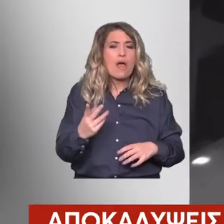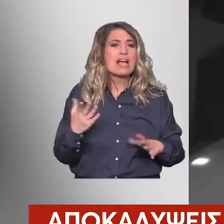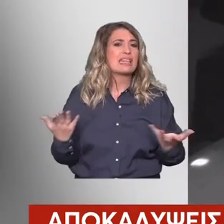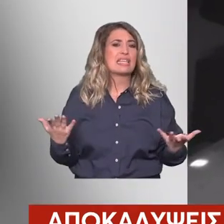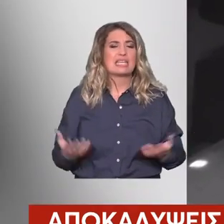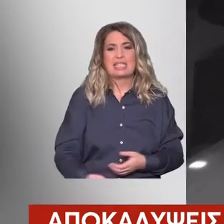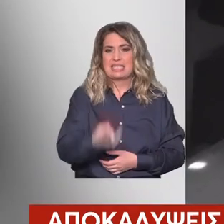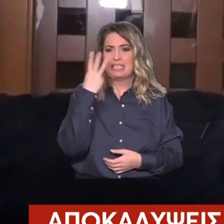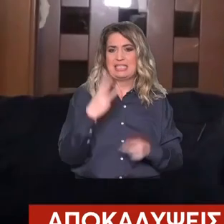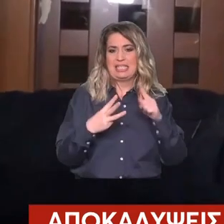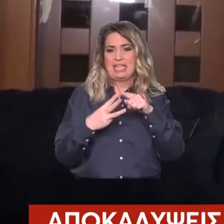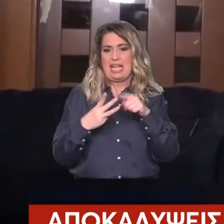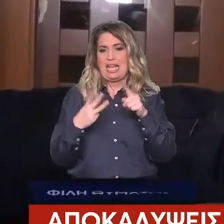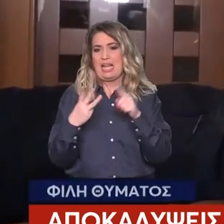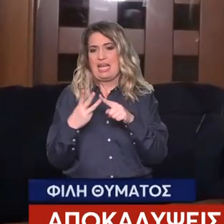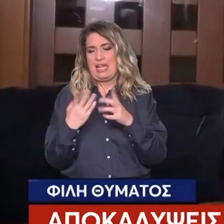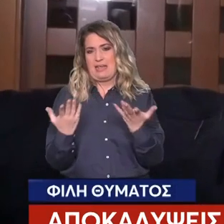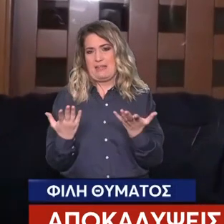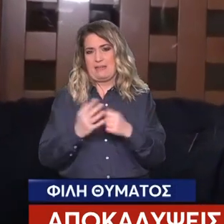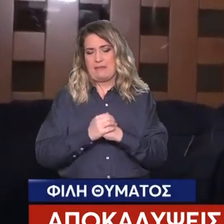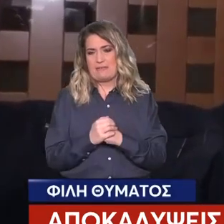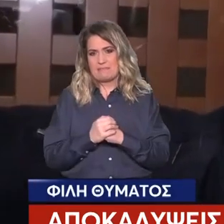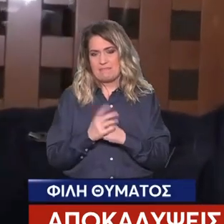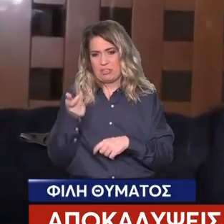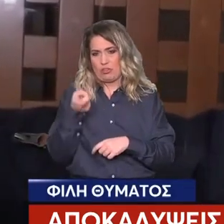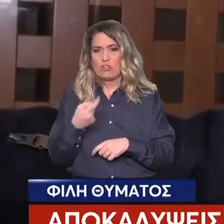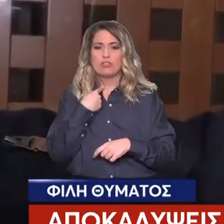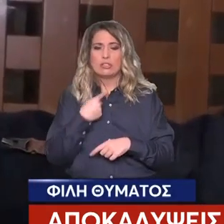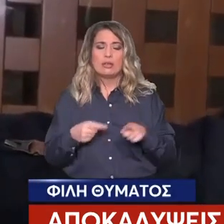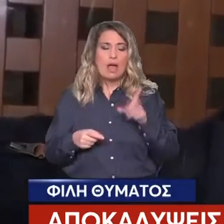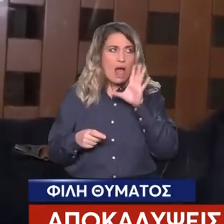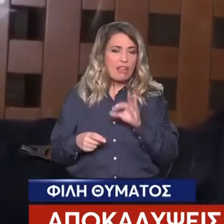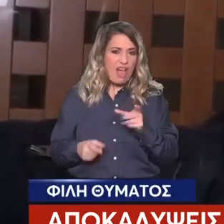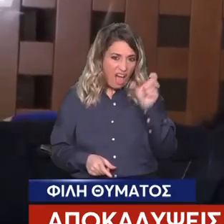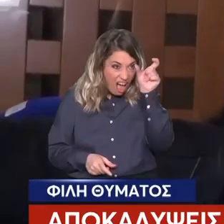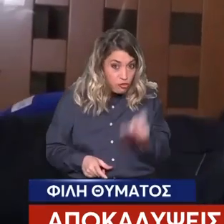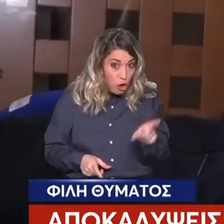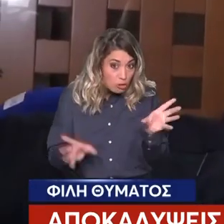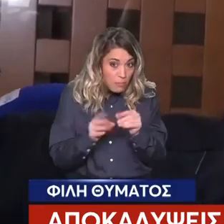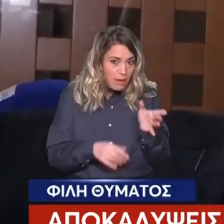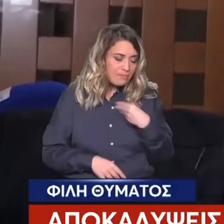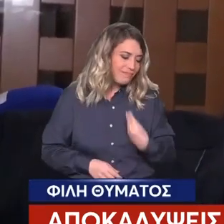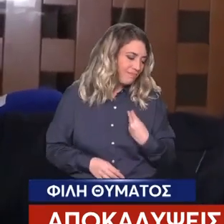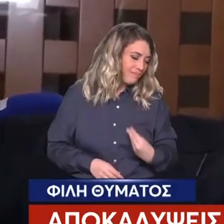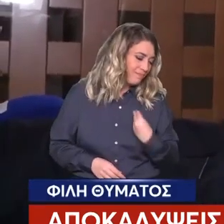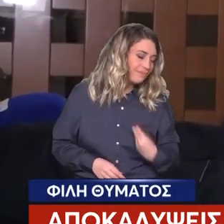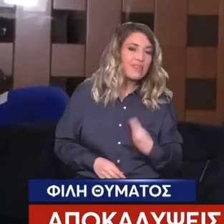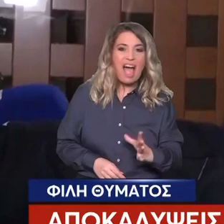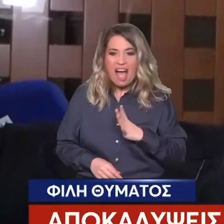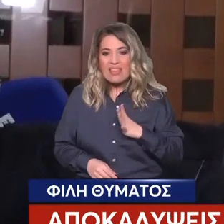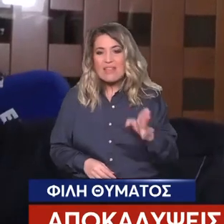της δραματικής υπόθεσης. Απορώ πως ήταν με έναν τέτοιον άνθρωπο, αν θεωρείται άνθρωπος, και θα πρέπει κάποια στιγμή